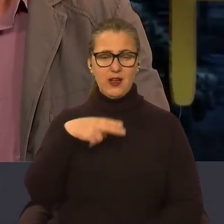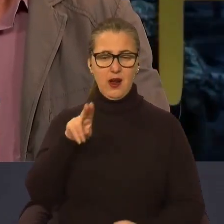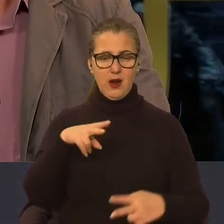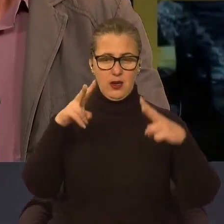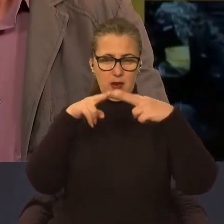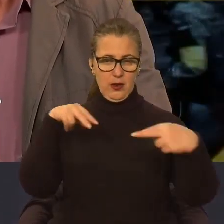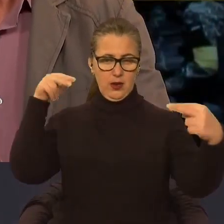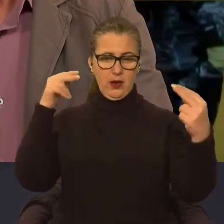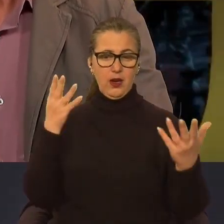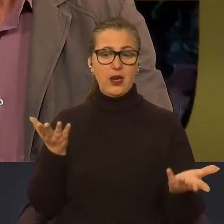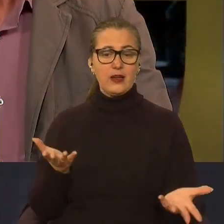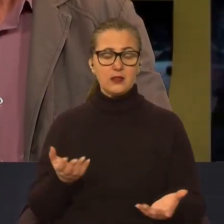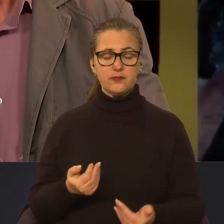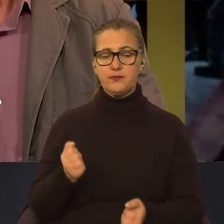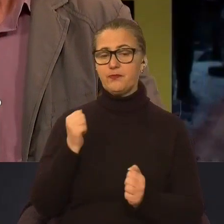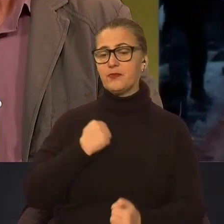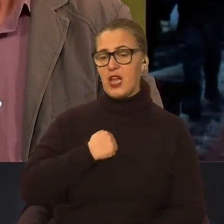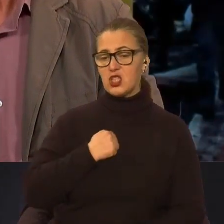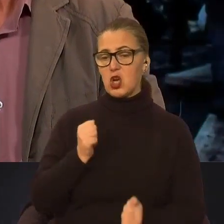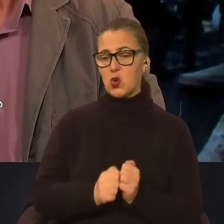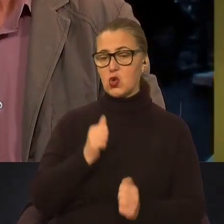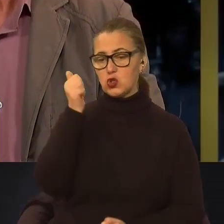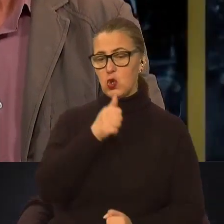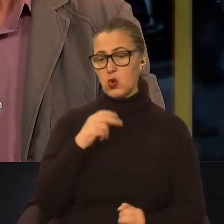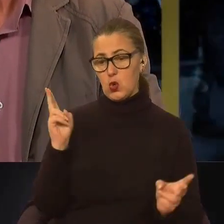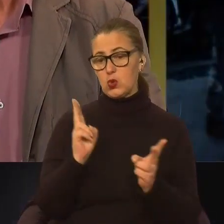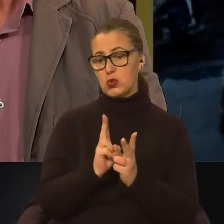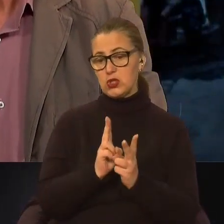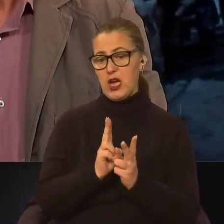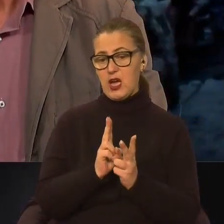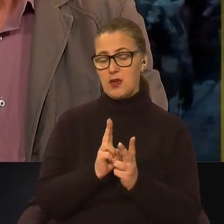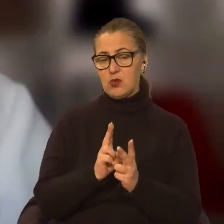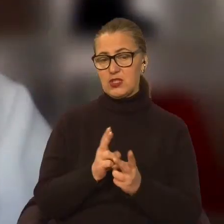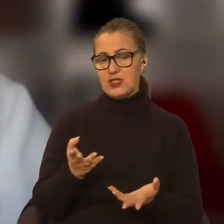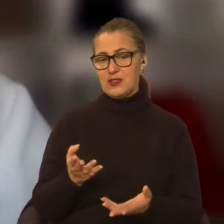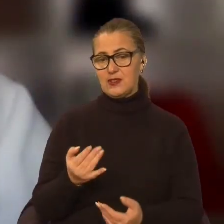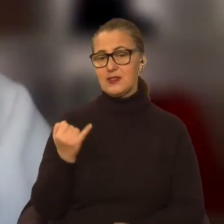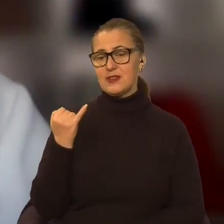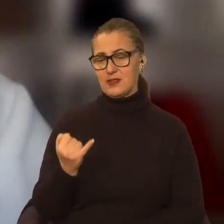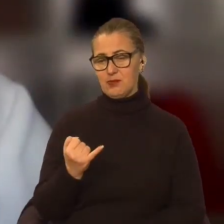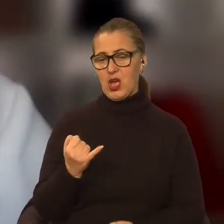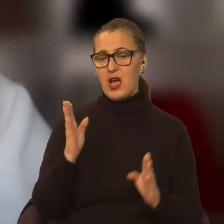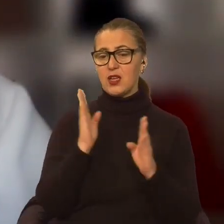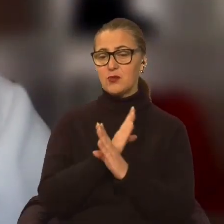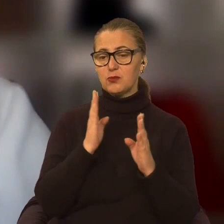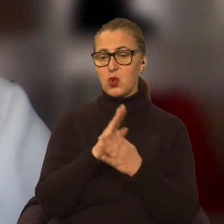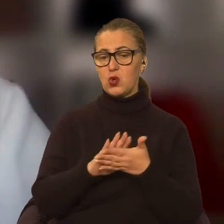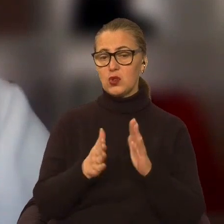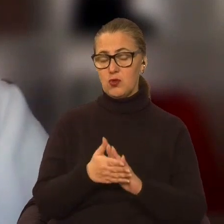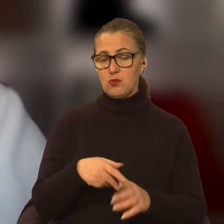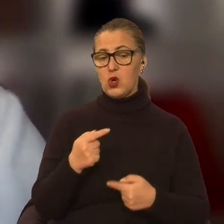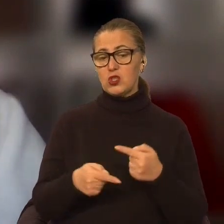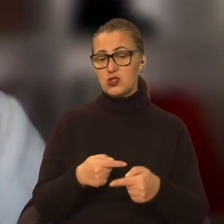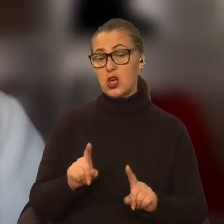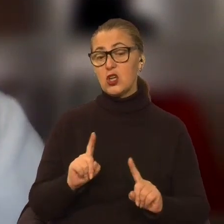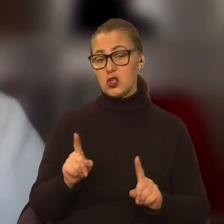Ну на жаль кожного року ми стикаємося з несприятливим погодними умовами через що додатково